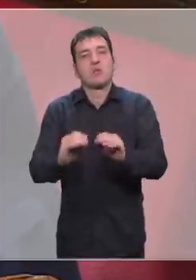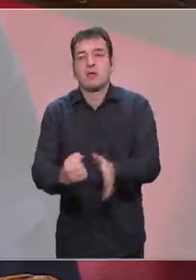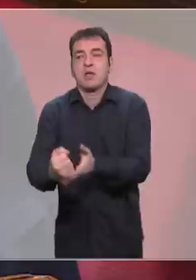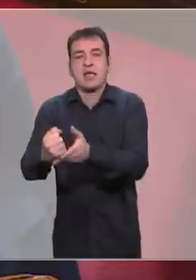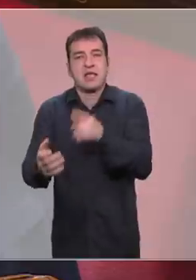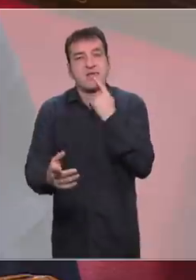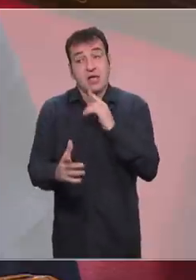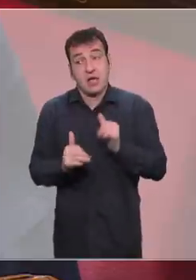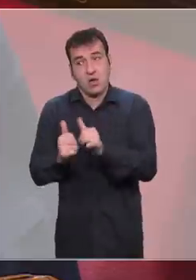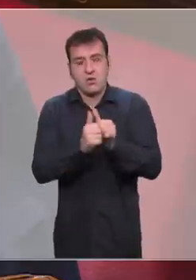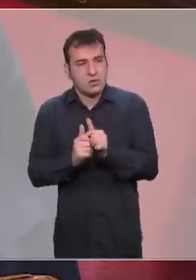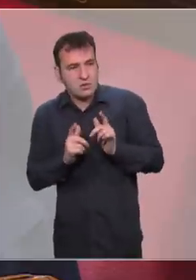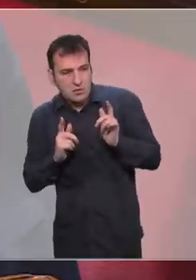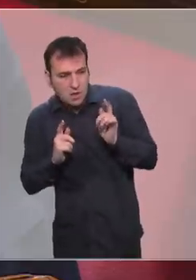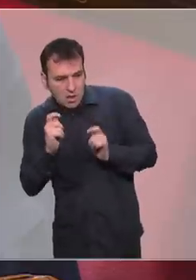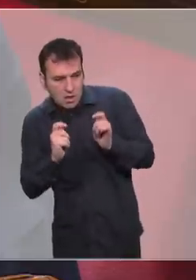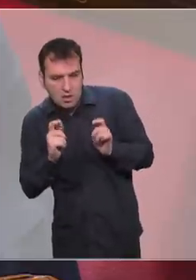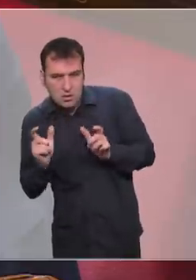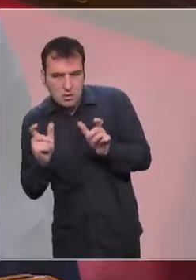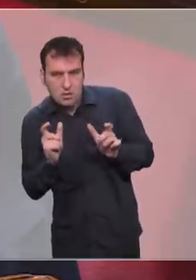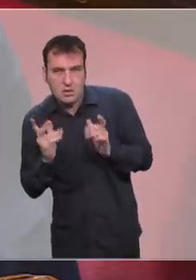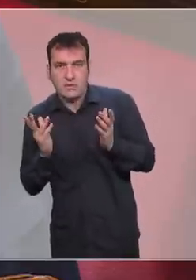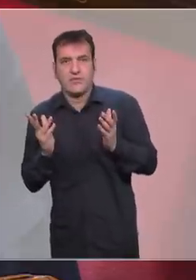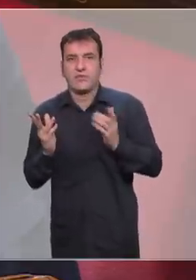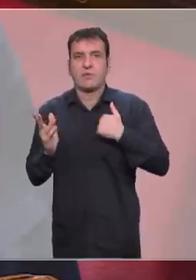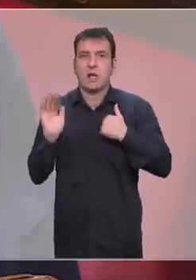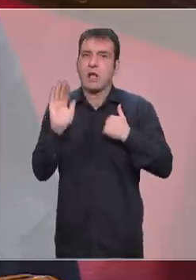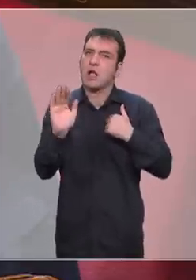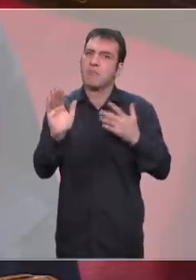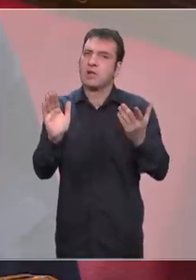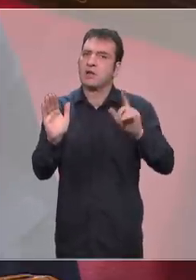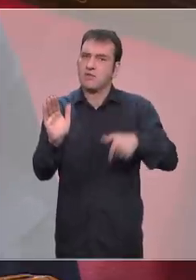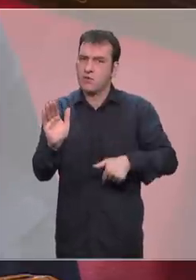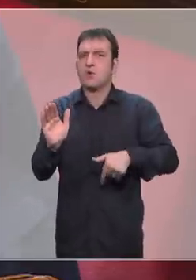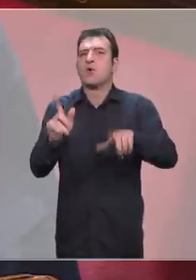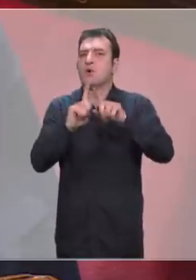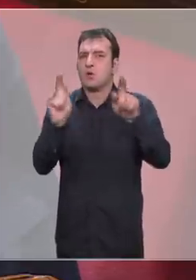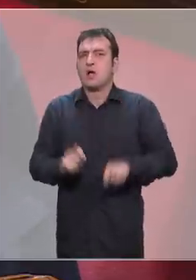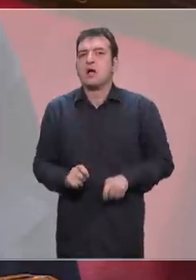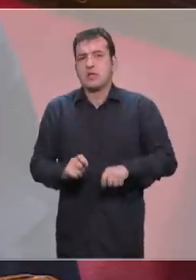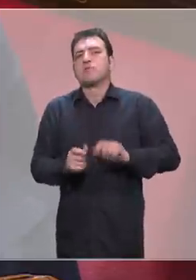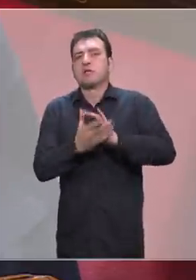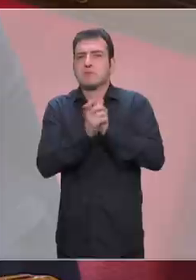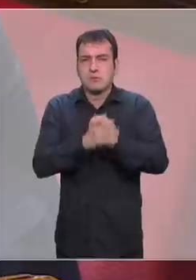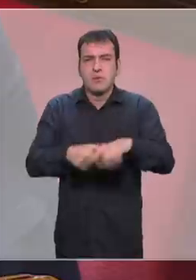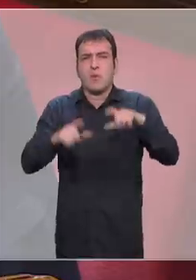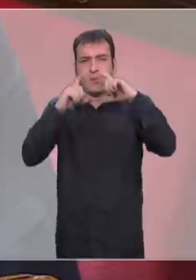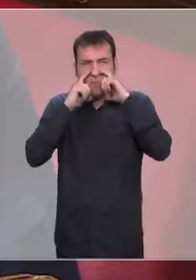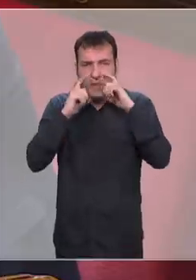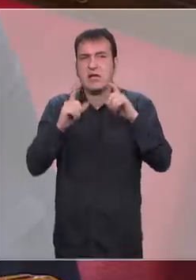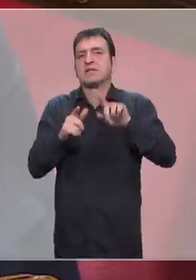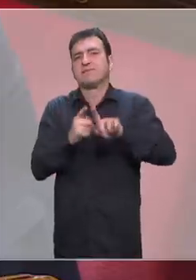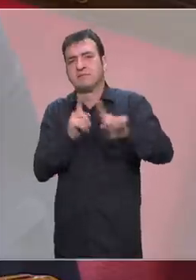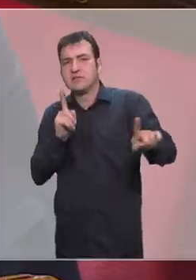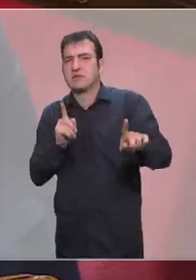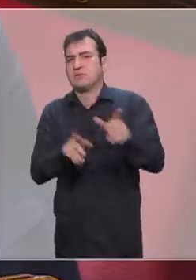vigilants ensemble. Et je lance un appel solennel. Respectons les gestes barrières. Portons le masque dès que nous sommes avec